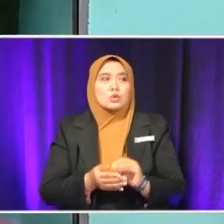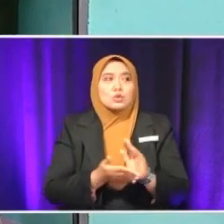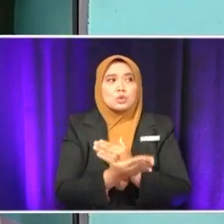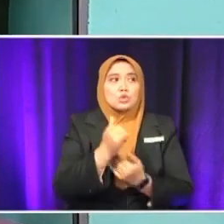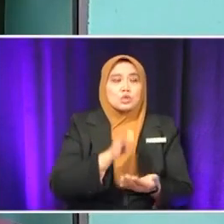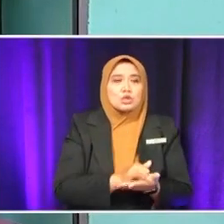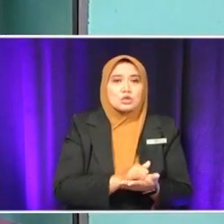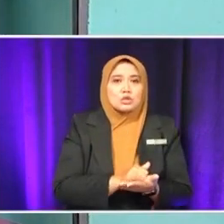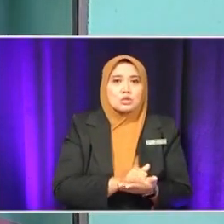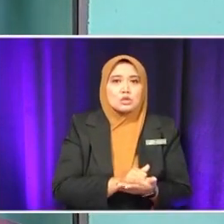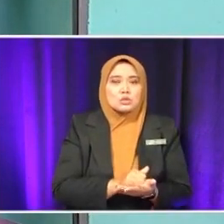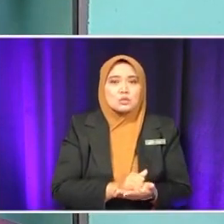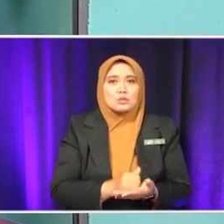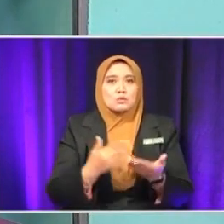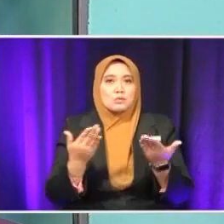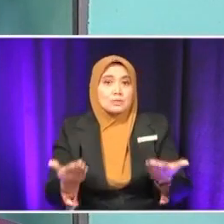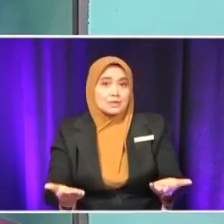tempat kita ke Alustar adalah